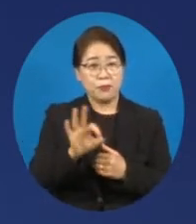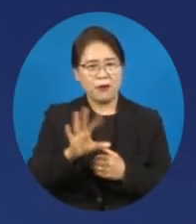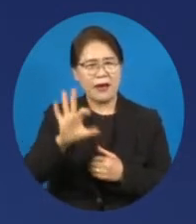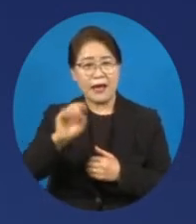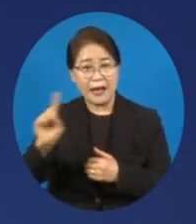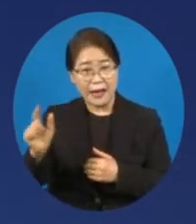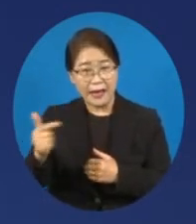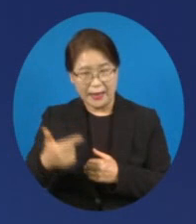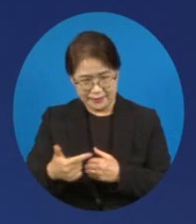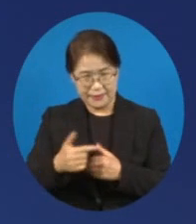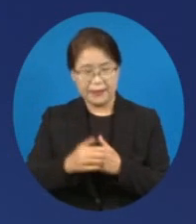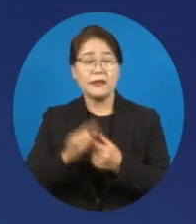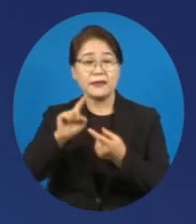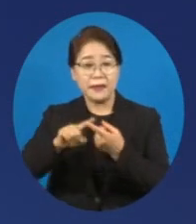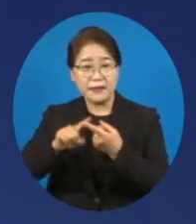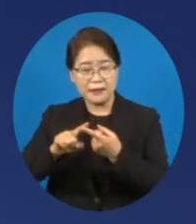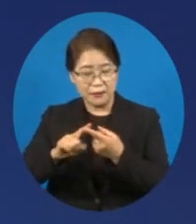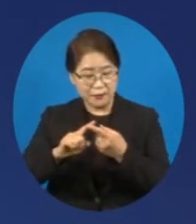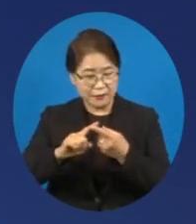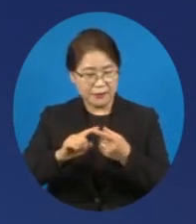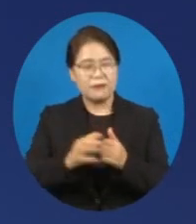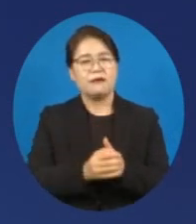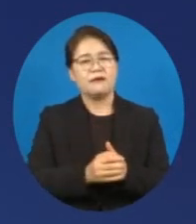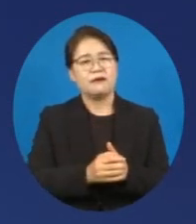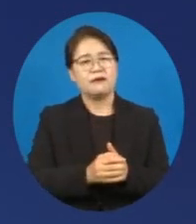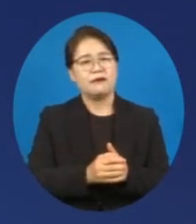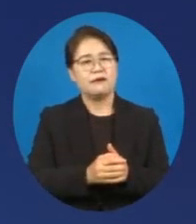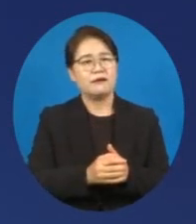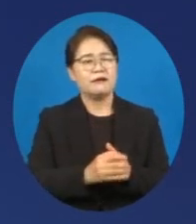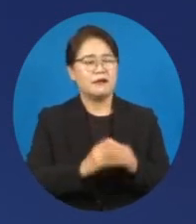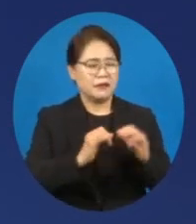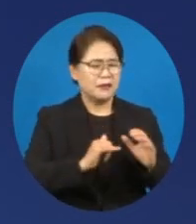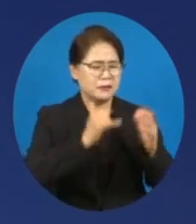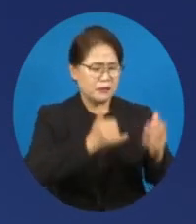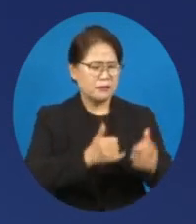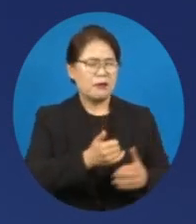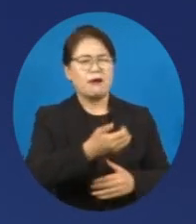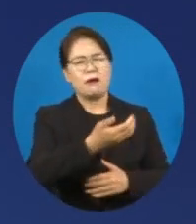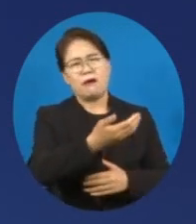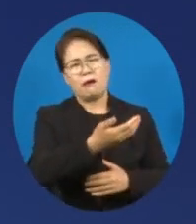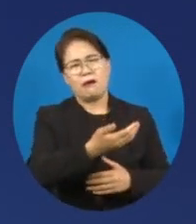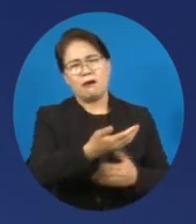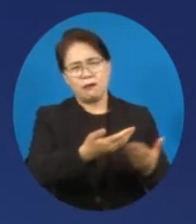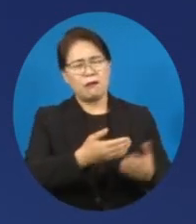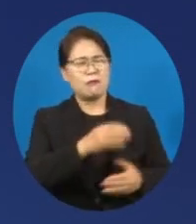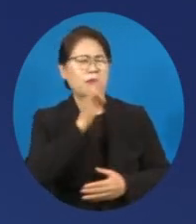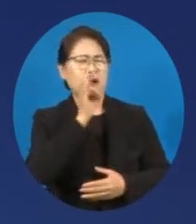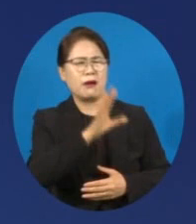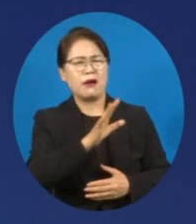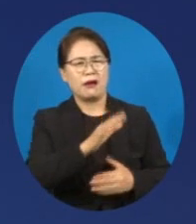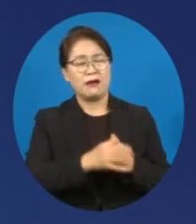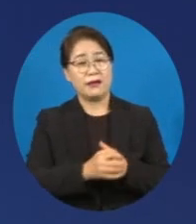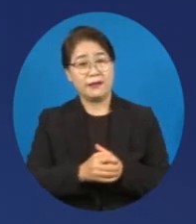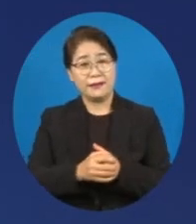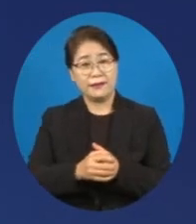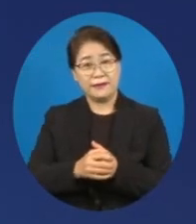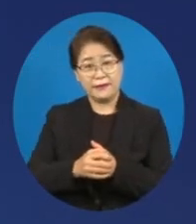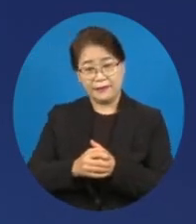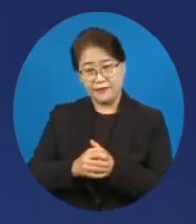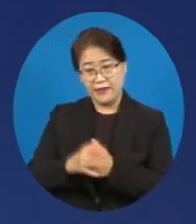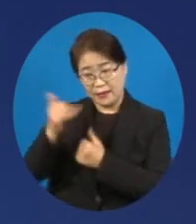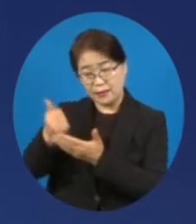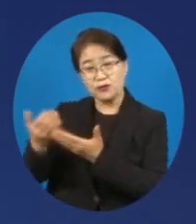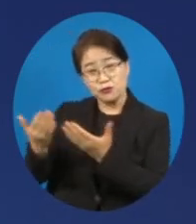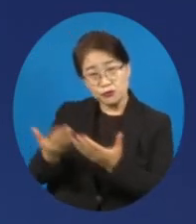결론부터 말씀드리면요 세상이 줄 수 없는 평안입니다 그래서 예수님은 내가 너희에게 주는 평안은